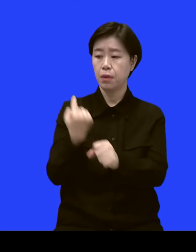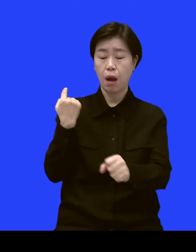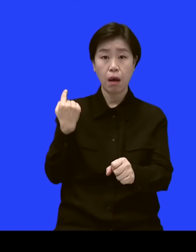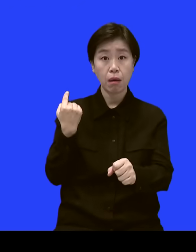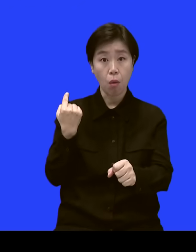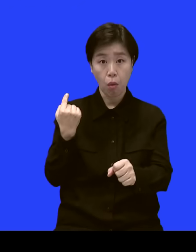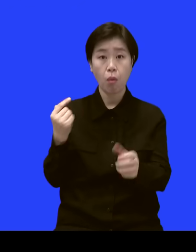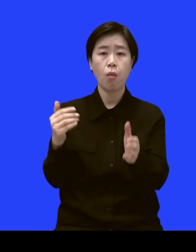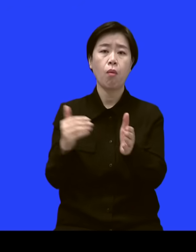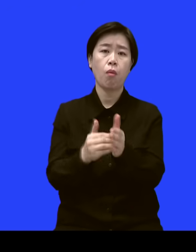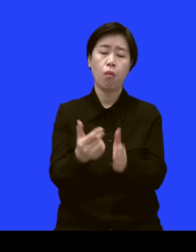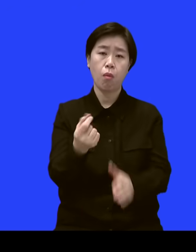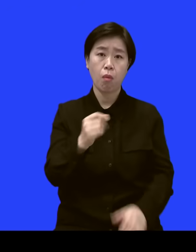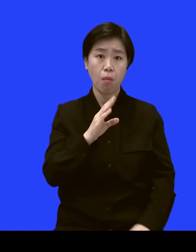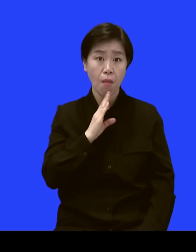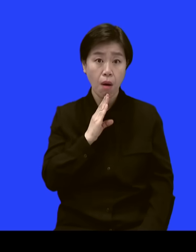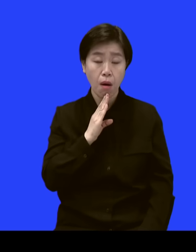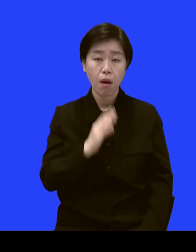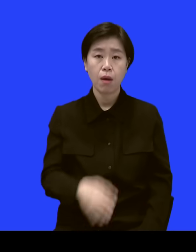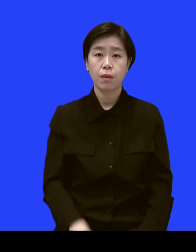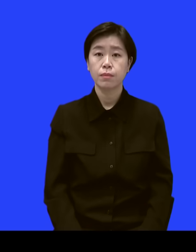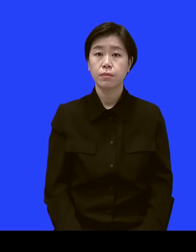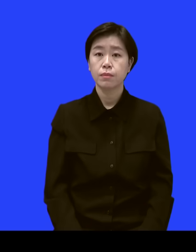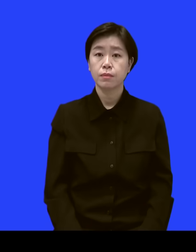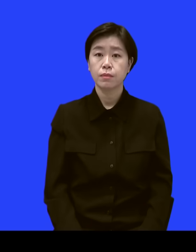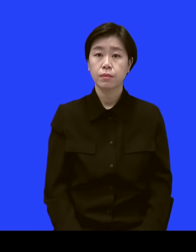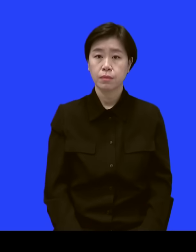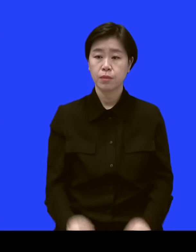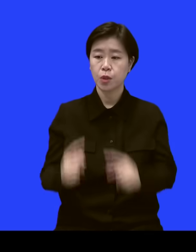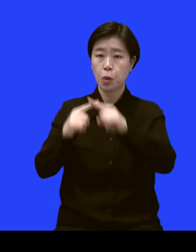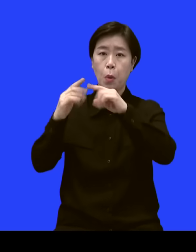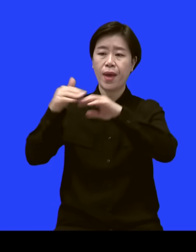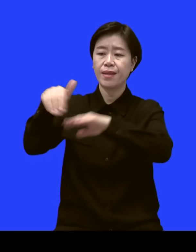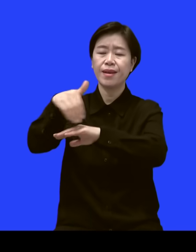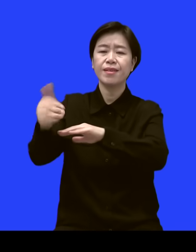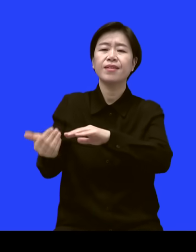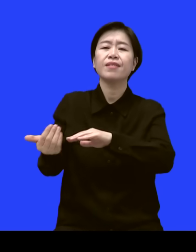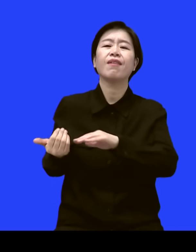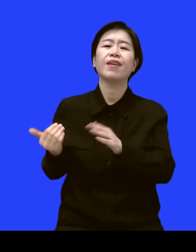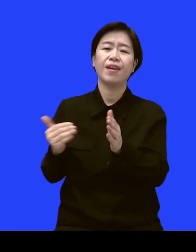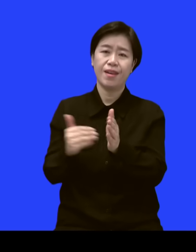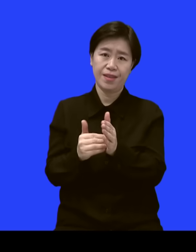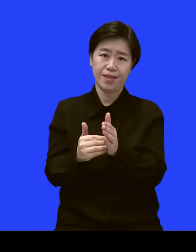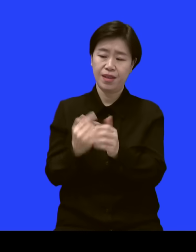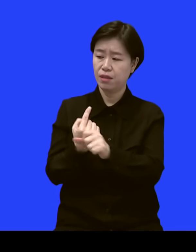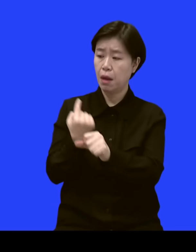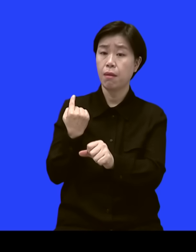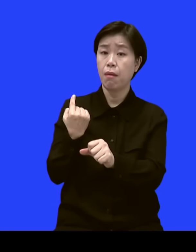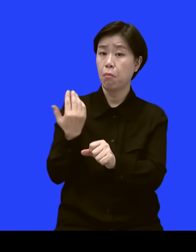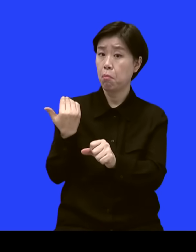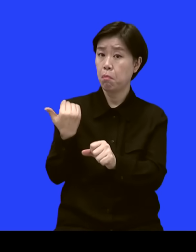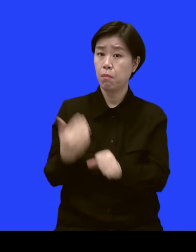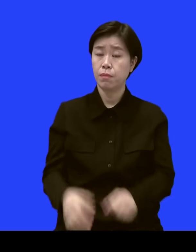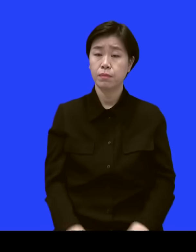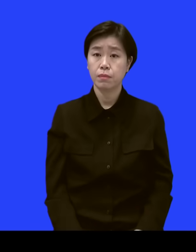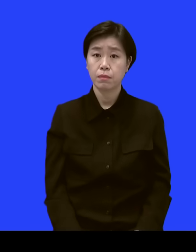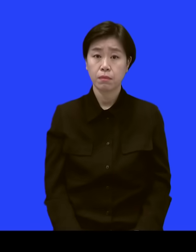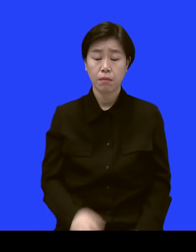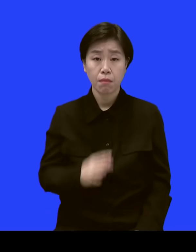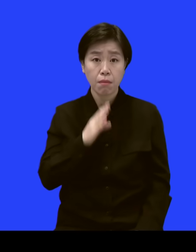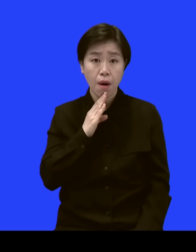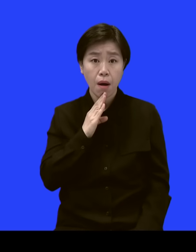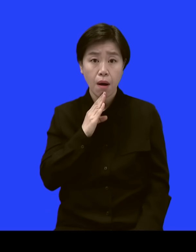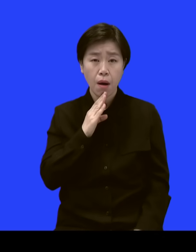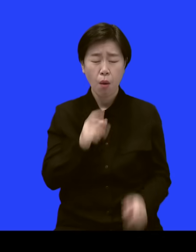작년까지. 작년까지요? 네네. 최근까지. 그러니까 교회 나가기 전까지. 그럼 이게 지금 예, 굉장히